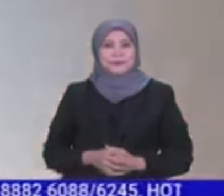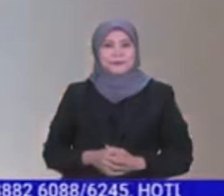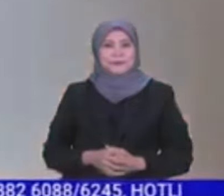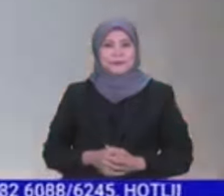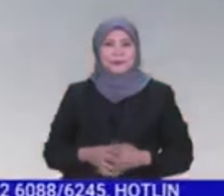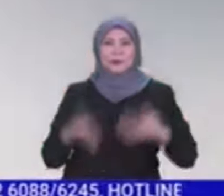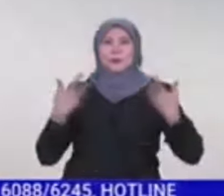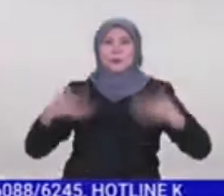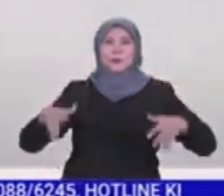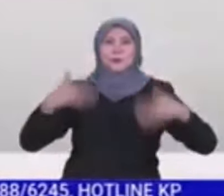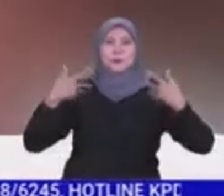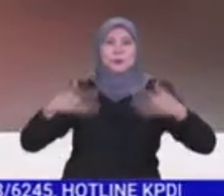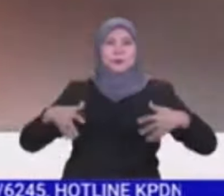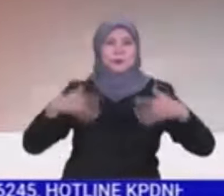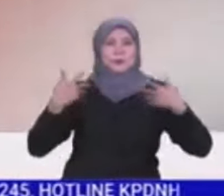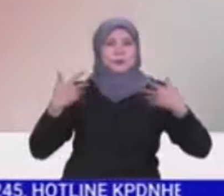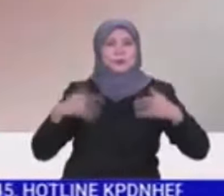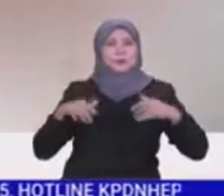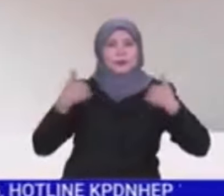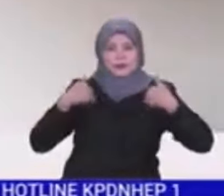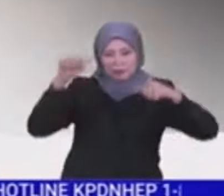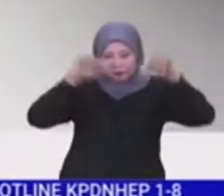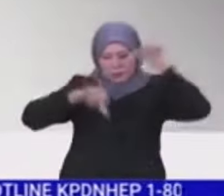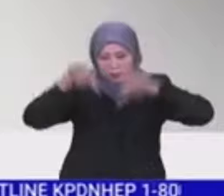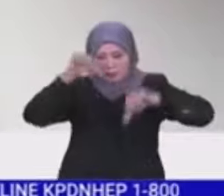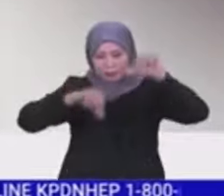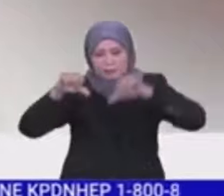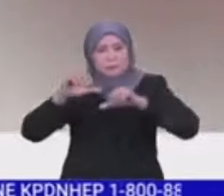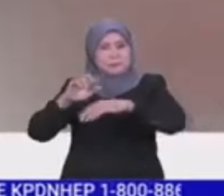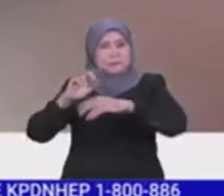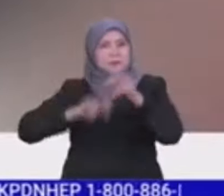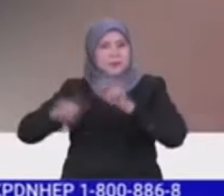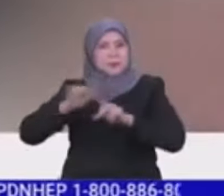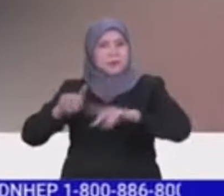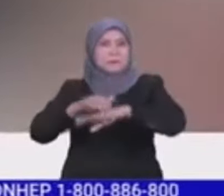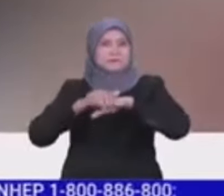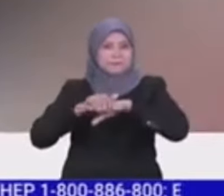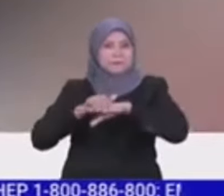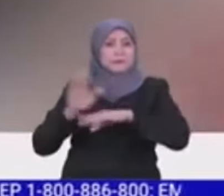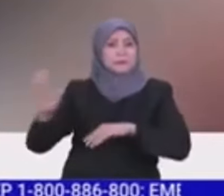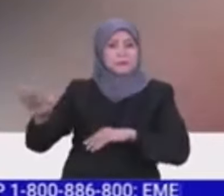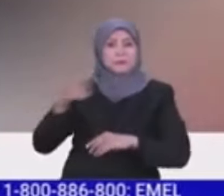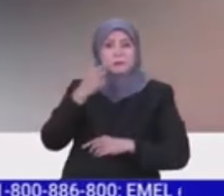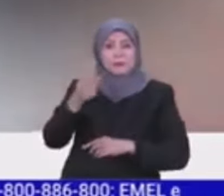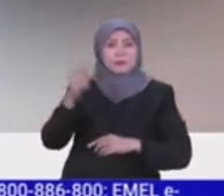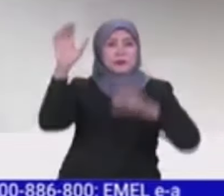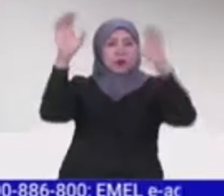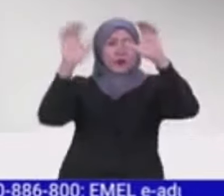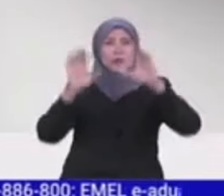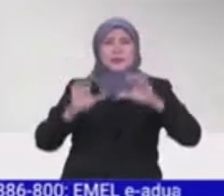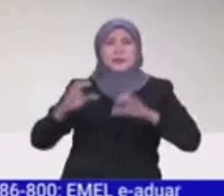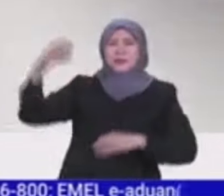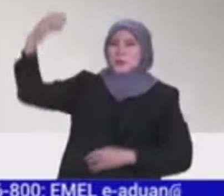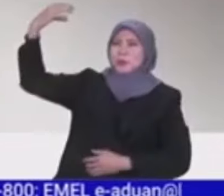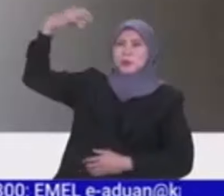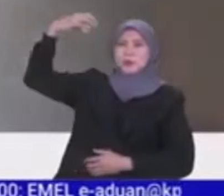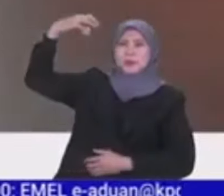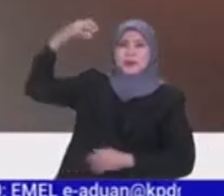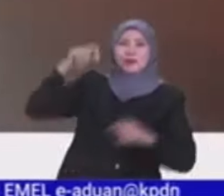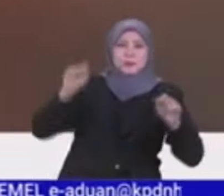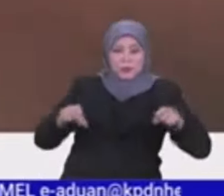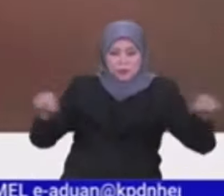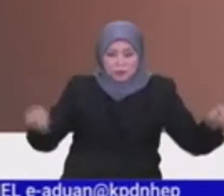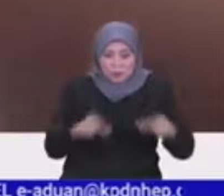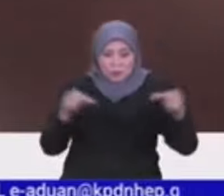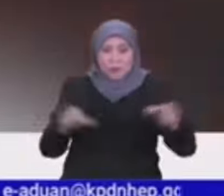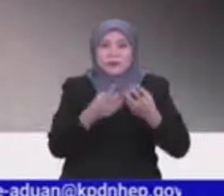Gelombang haba di Eropah mencetuskan pelbagai uji kaji kreatif penduduk Britain di media sosial. Dakwaan mereka, cuaca terlalu terik hingga mampu menggoreng telur